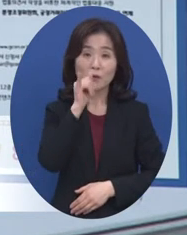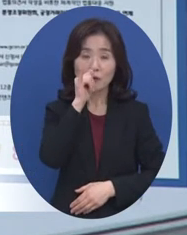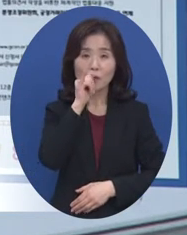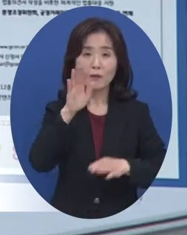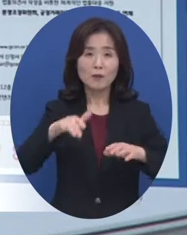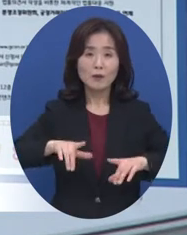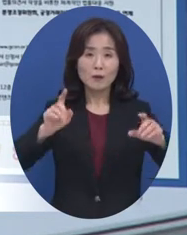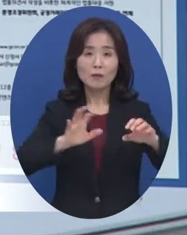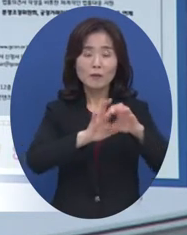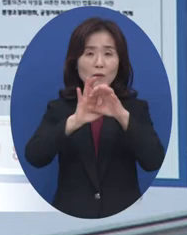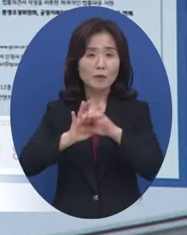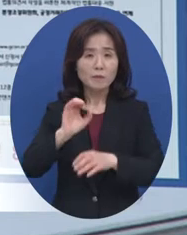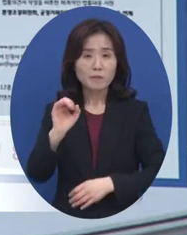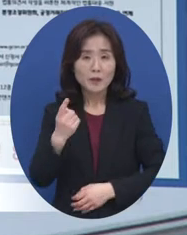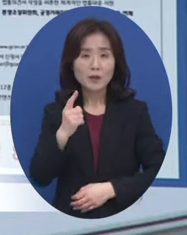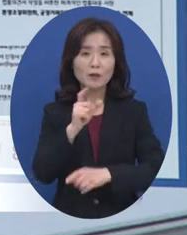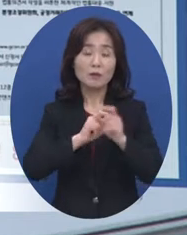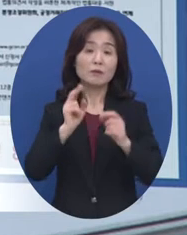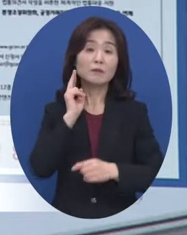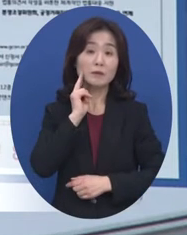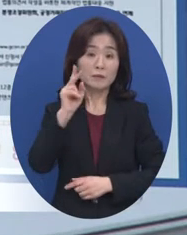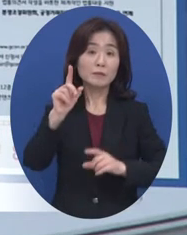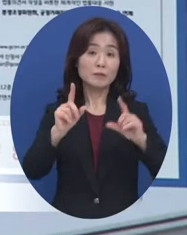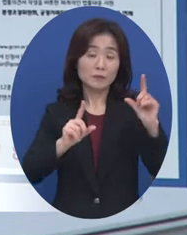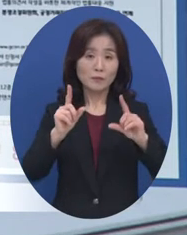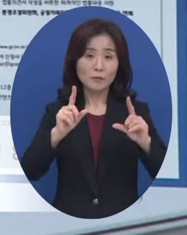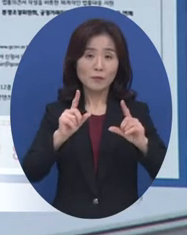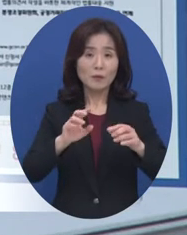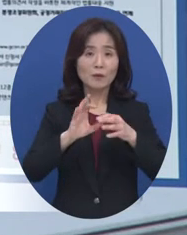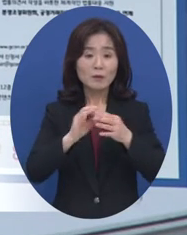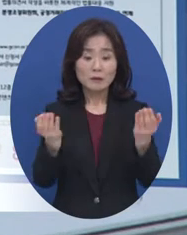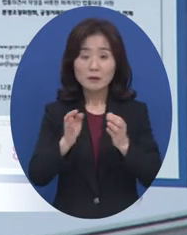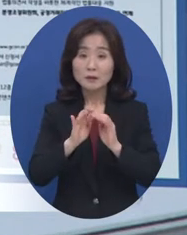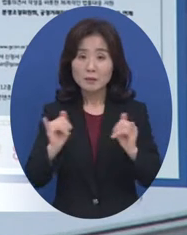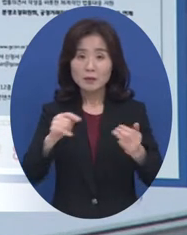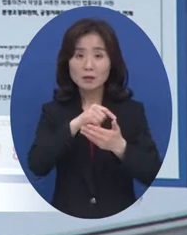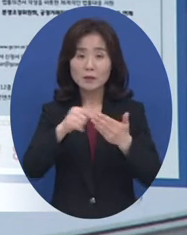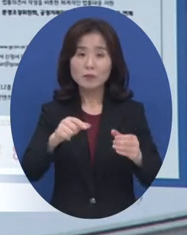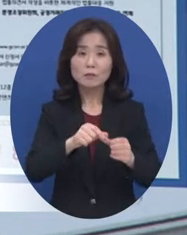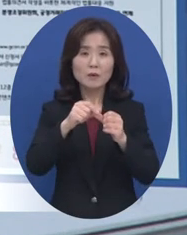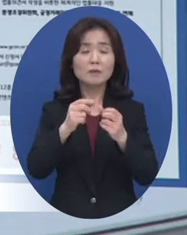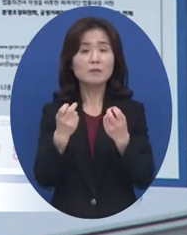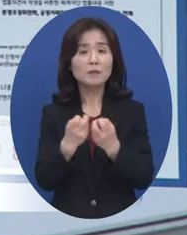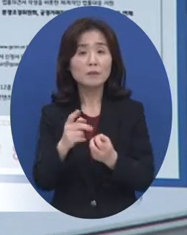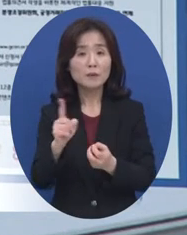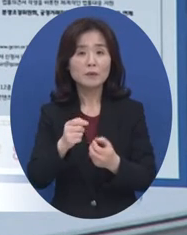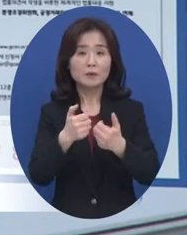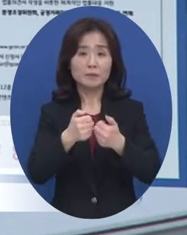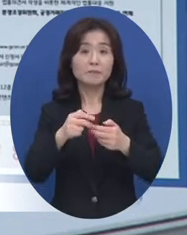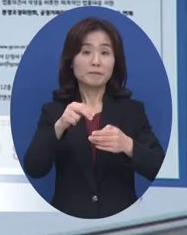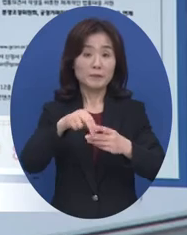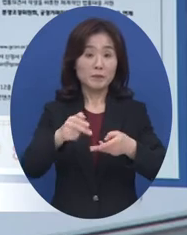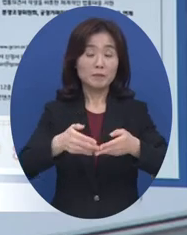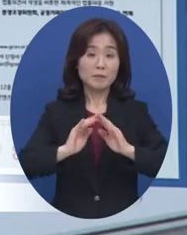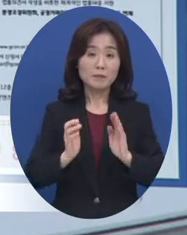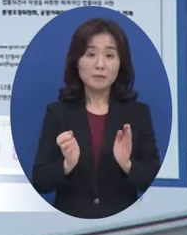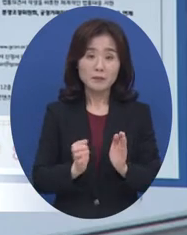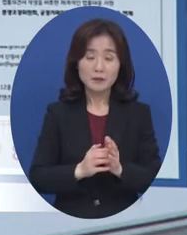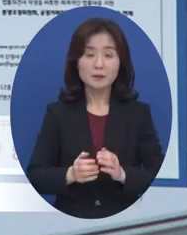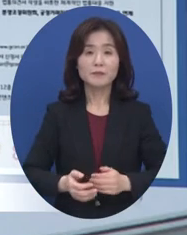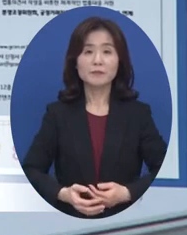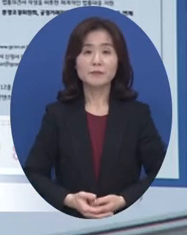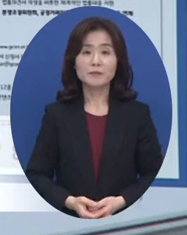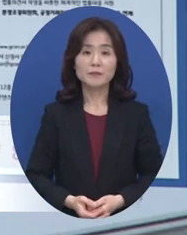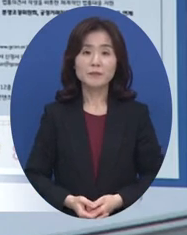특히 올해는 쿨은 알고 로 더 심하다 는 데 요 관련 종사자들을 피해 구제를 위해 상담센터가 생겼습니다 최재영